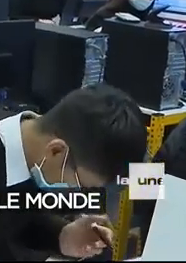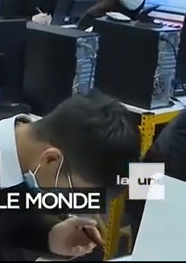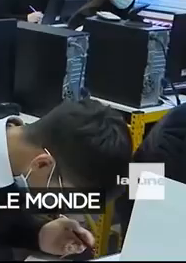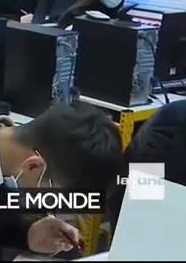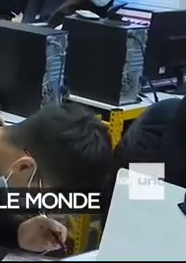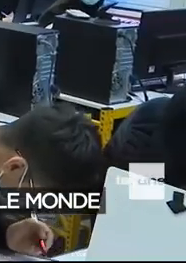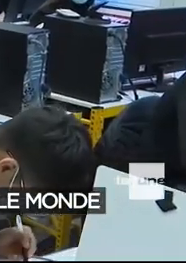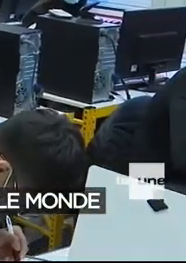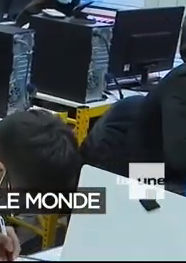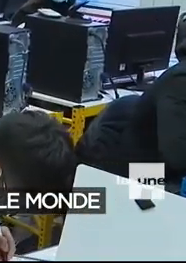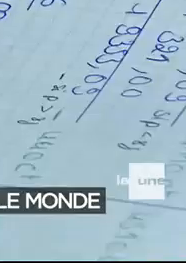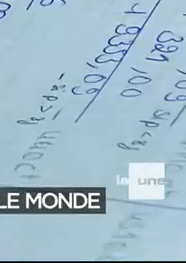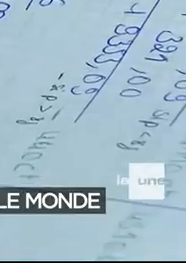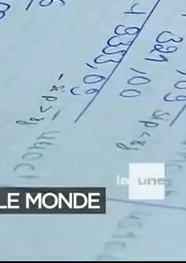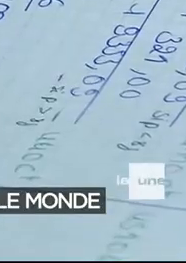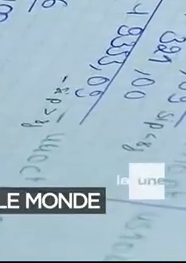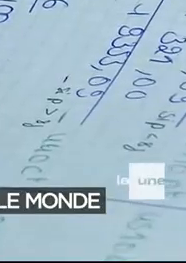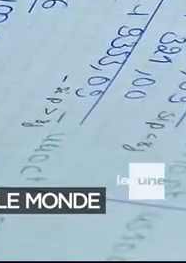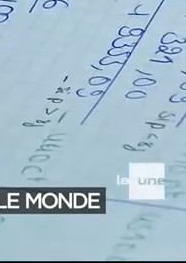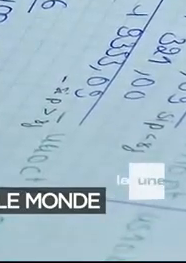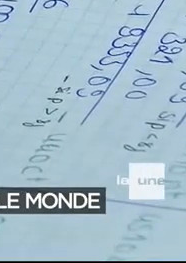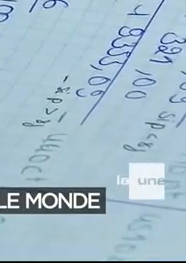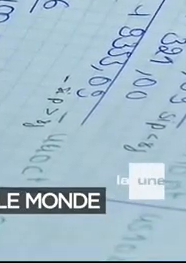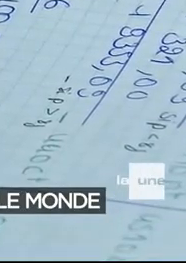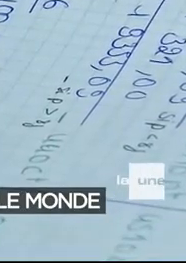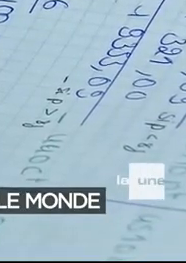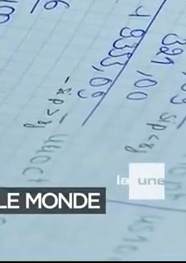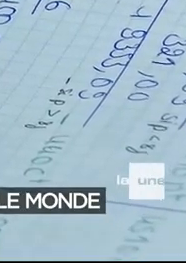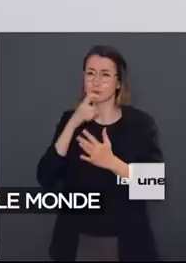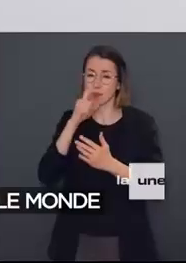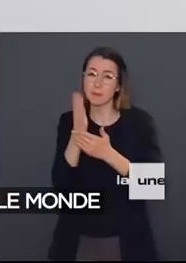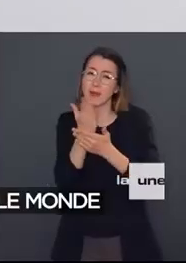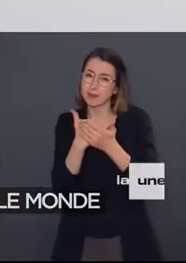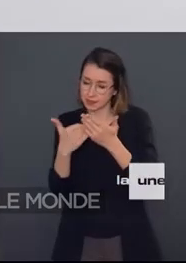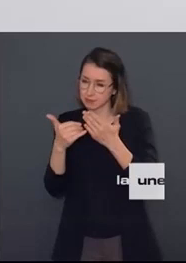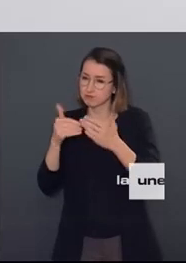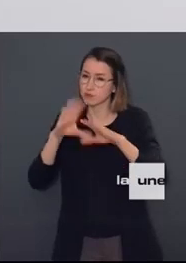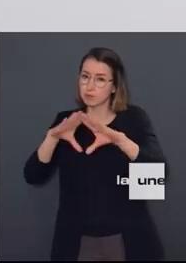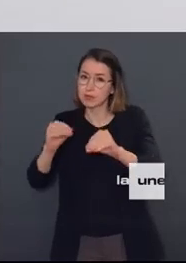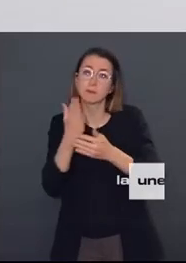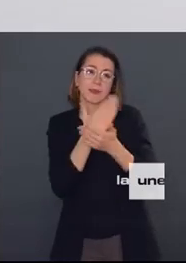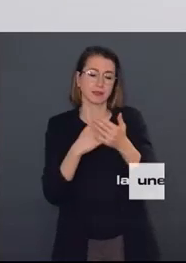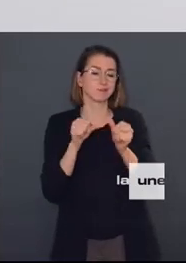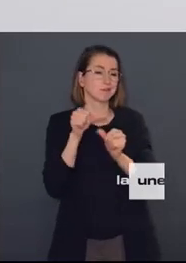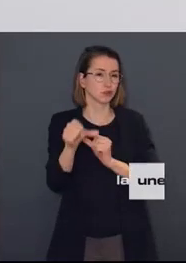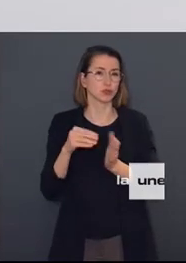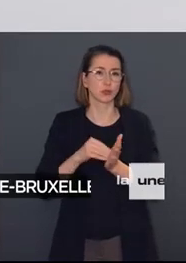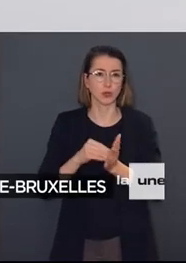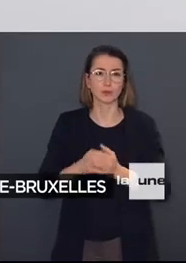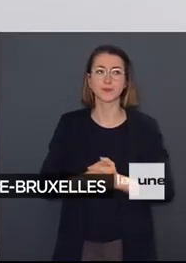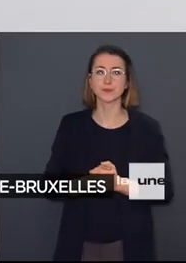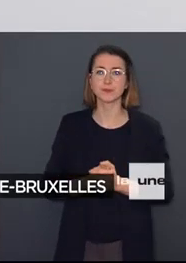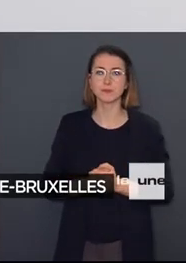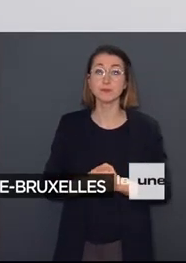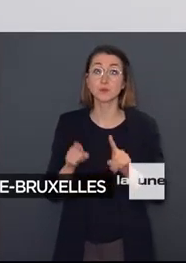100% des élèves début mai. On évaluerait au plus tard la situation le 3 mai pour voir dans quelle mesure il est possible